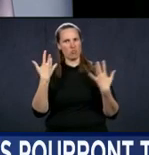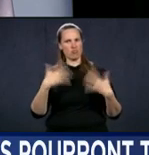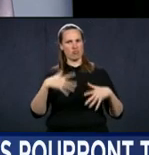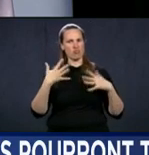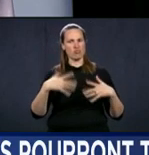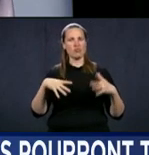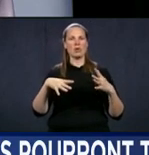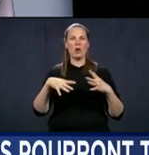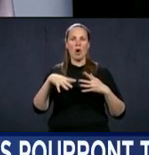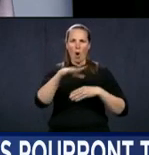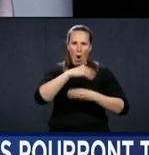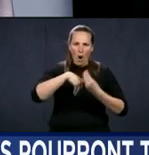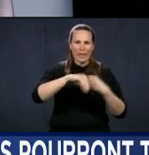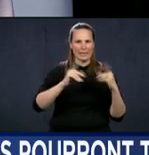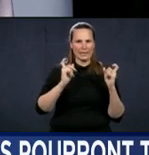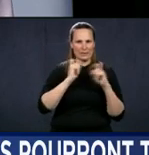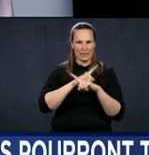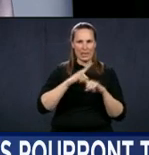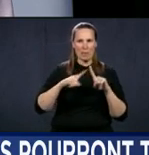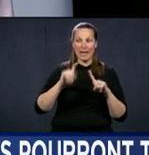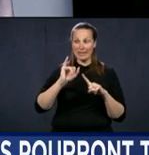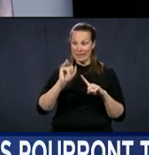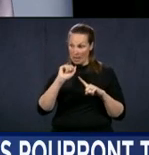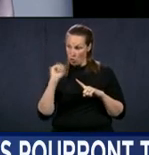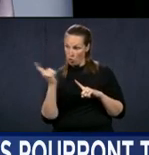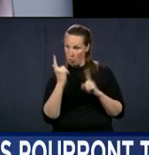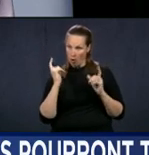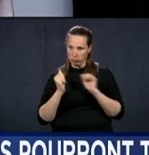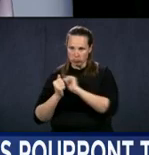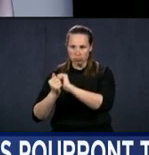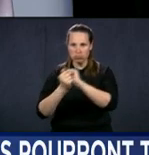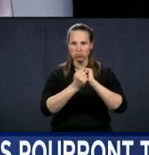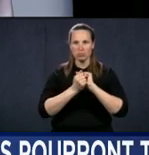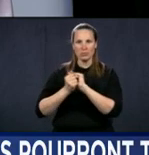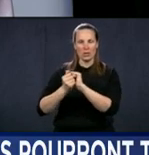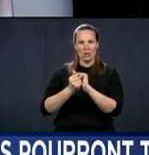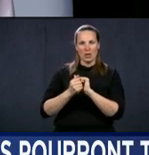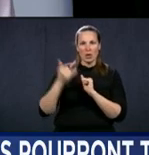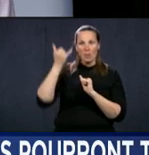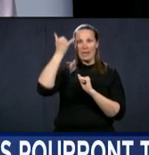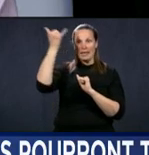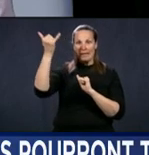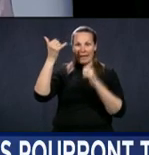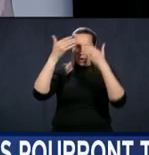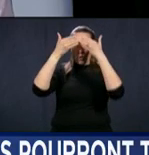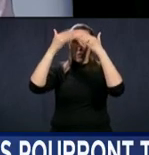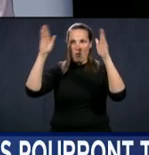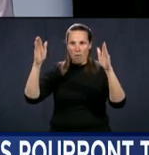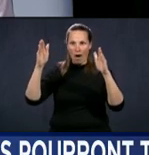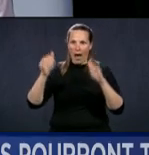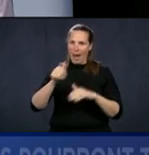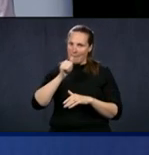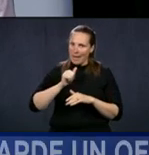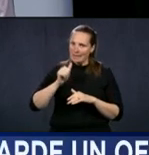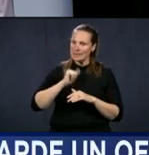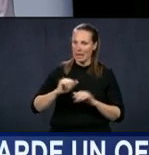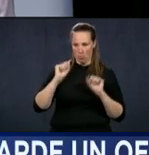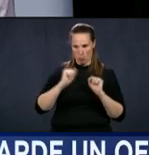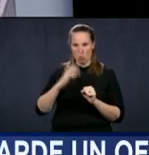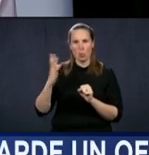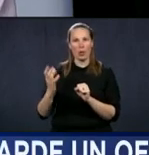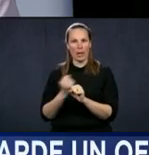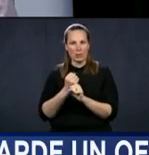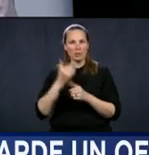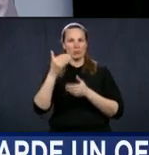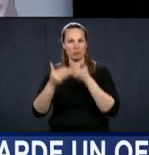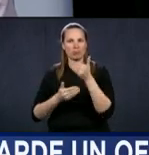met du sien, tout le monde est focalisé vers le même objectif, tout le monde est en mode solution, c'est fort probable que ce ne sera pas parfait le premier jour.